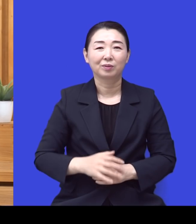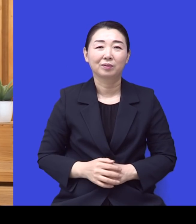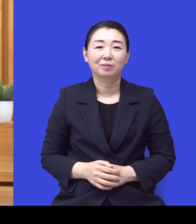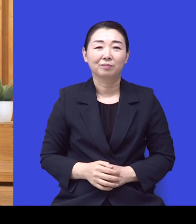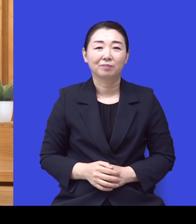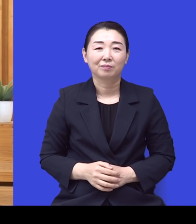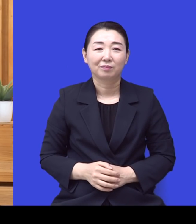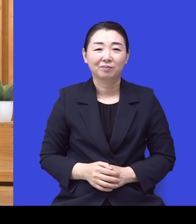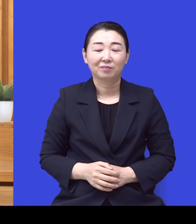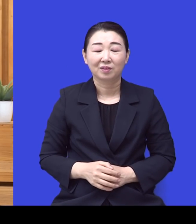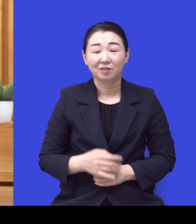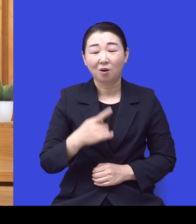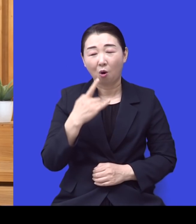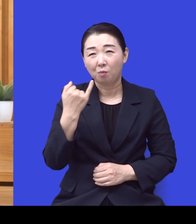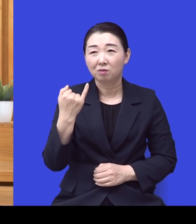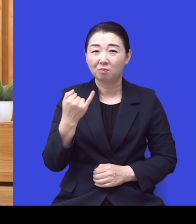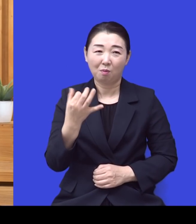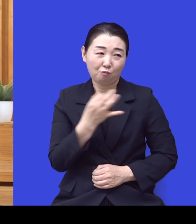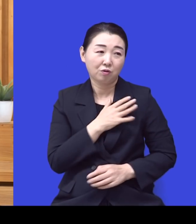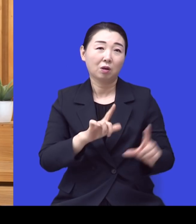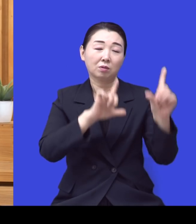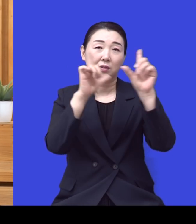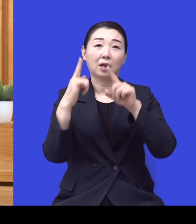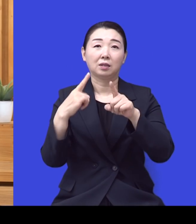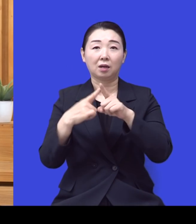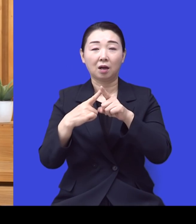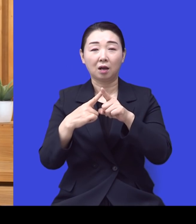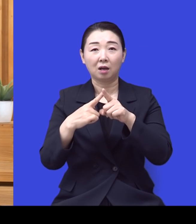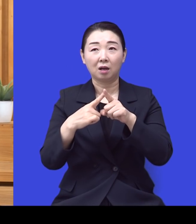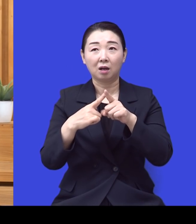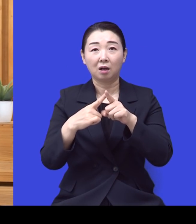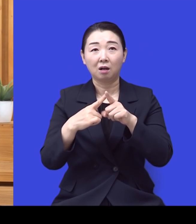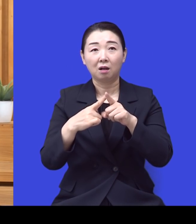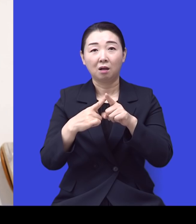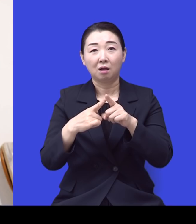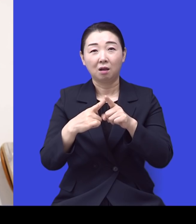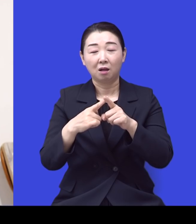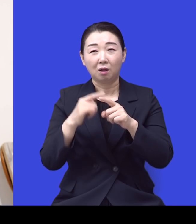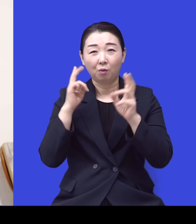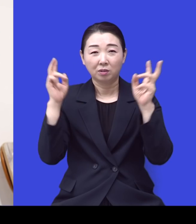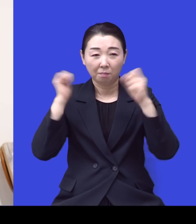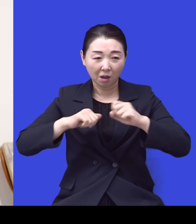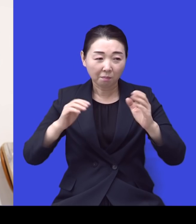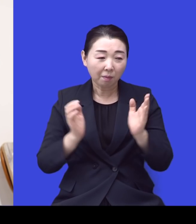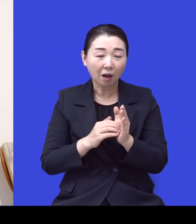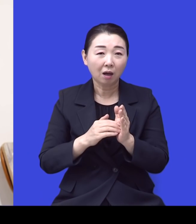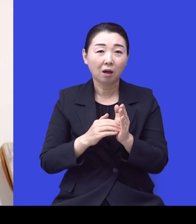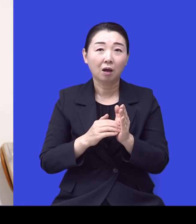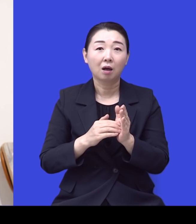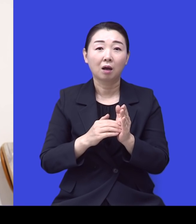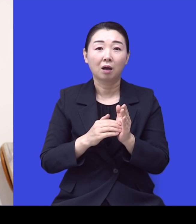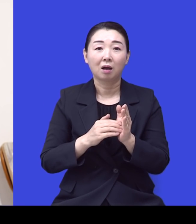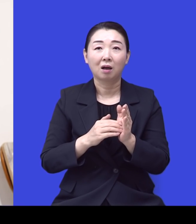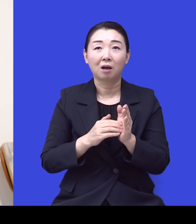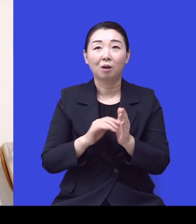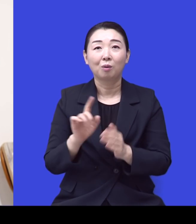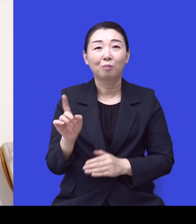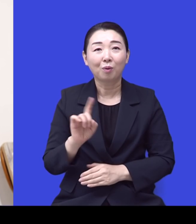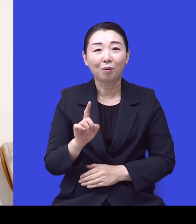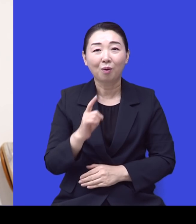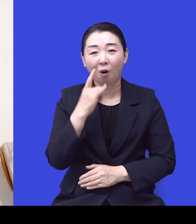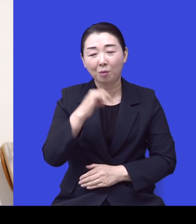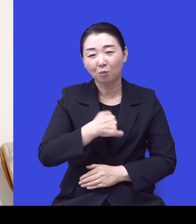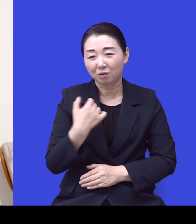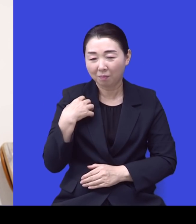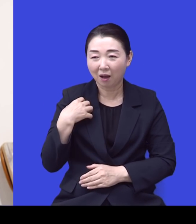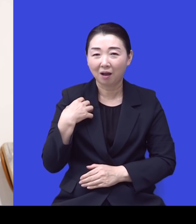네. 하루아침에 정말 예, 예. 혼자 예. 이 가정을 이끄셔야 됐으니까. 돌아보니까 아버님이 사업 망한 게 제일 잘하신